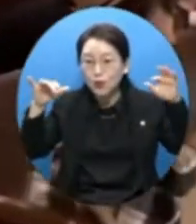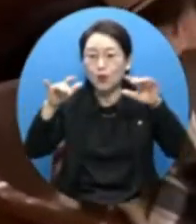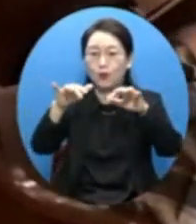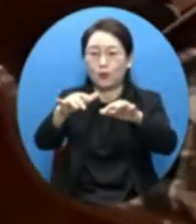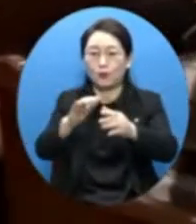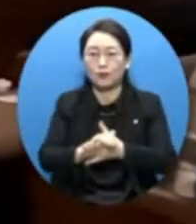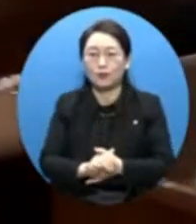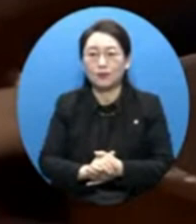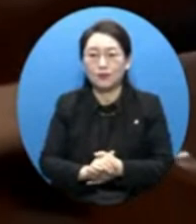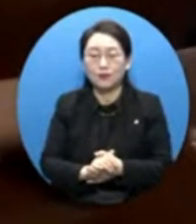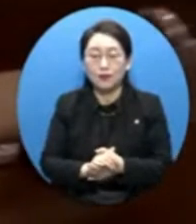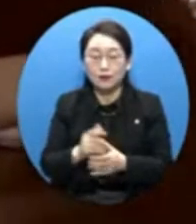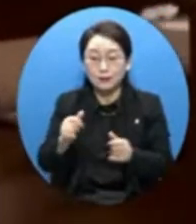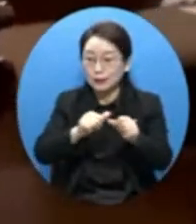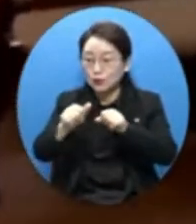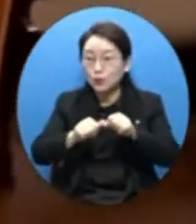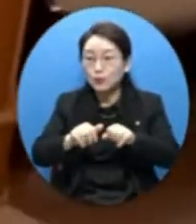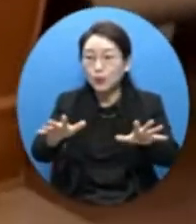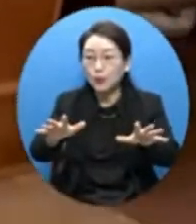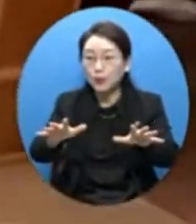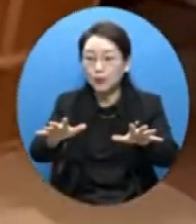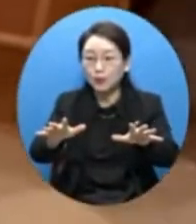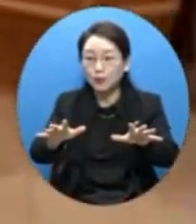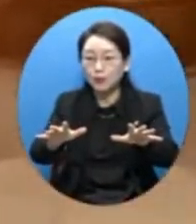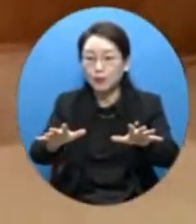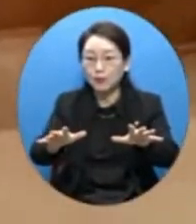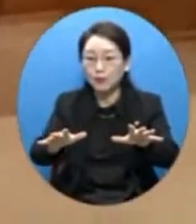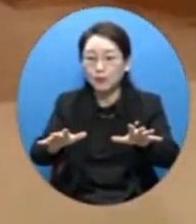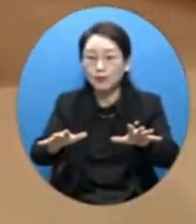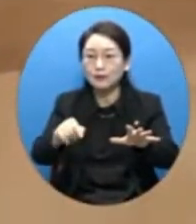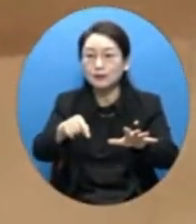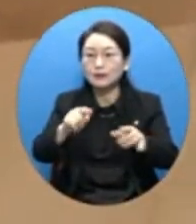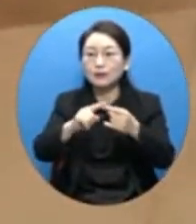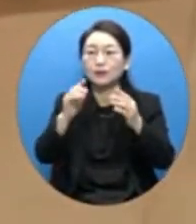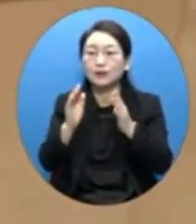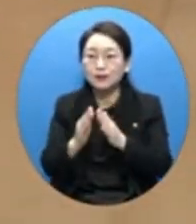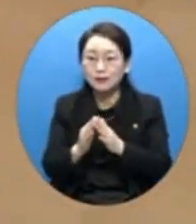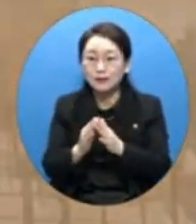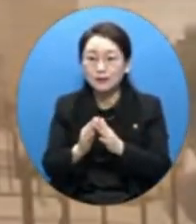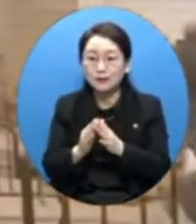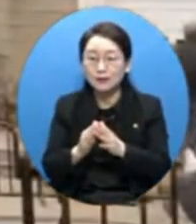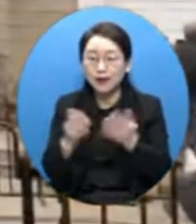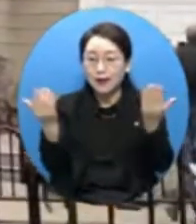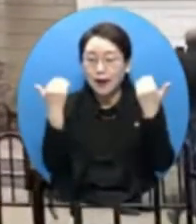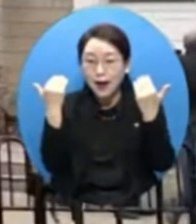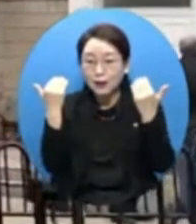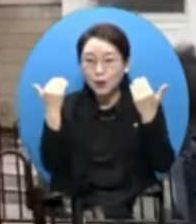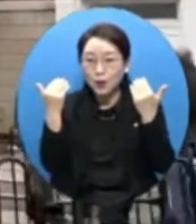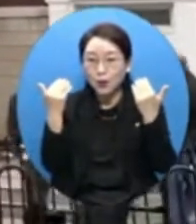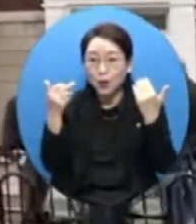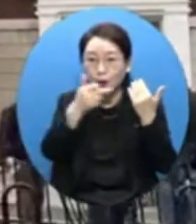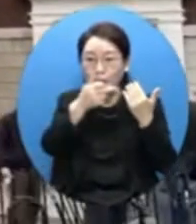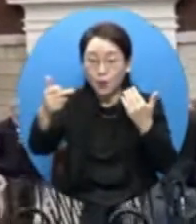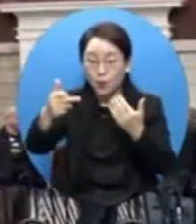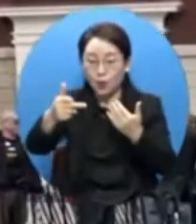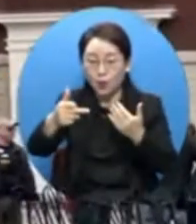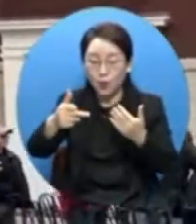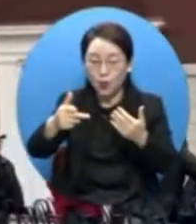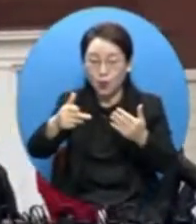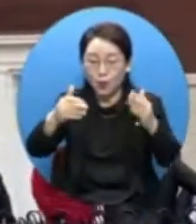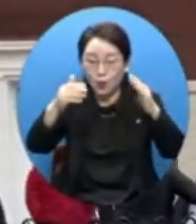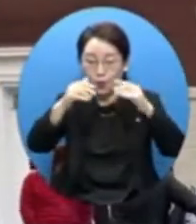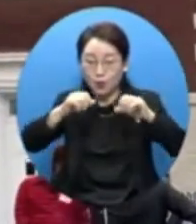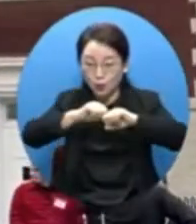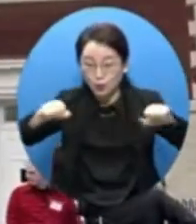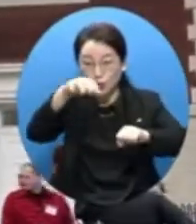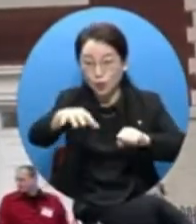시작했습니다. 이 소문이 온 지역으로 퍼졌습니다. 이 교회로 학교 대강 채플로 모여들었습니다. 지역